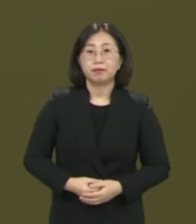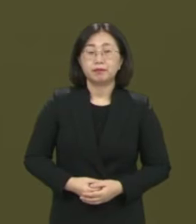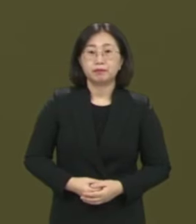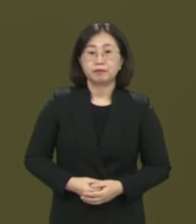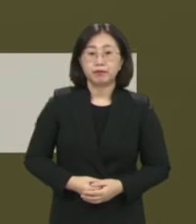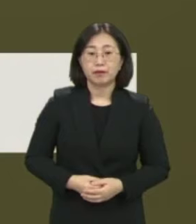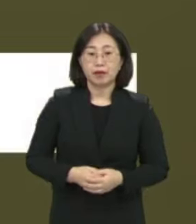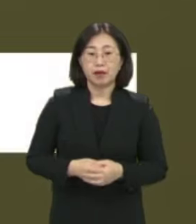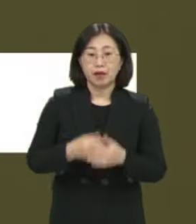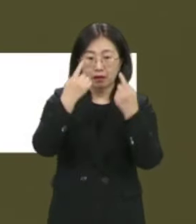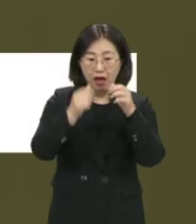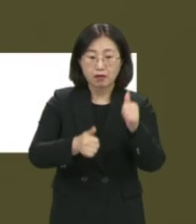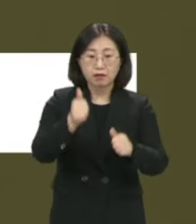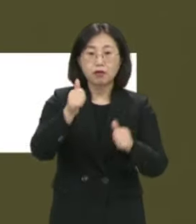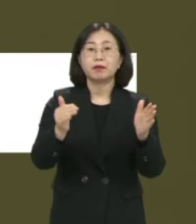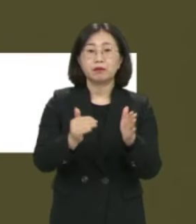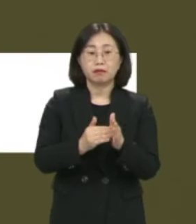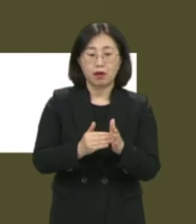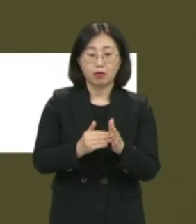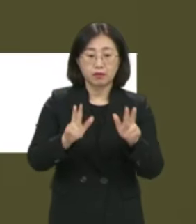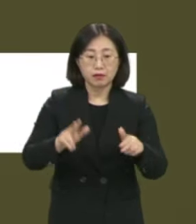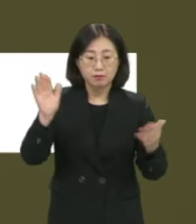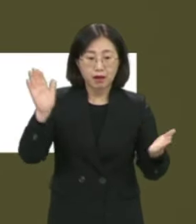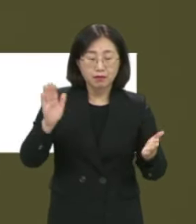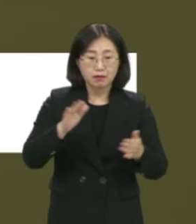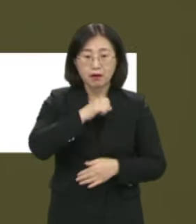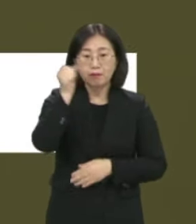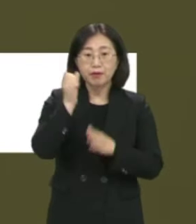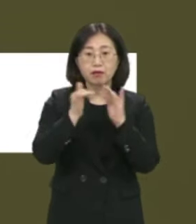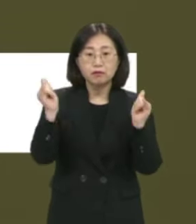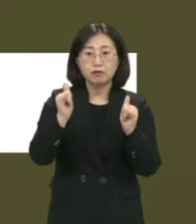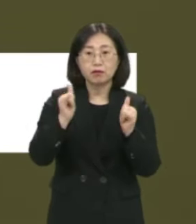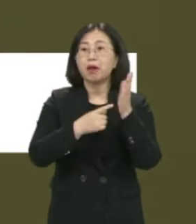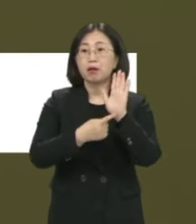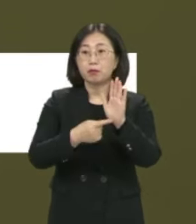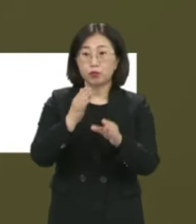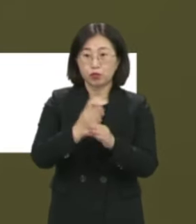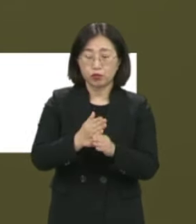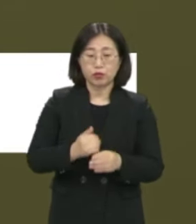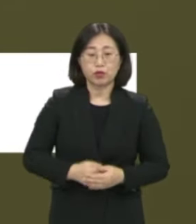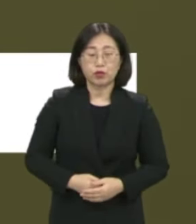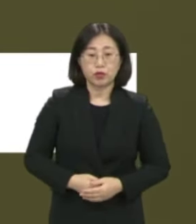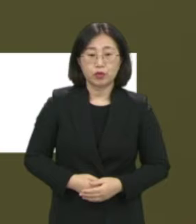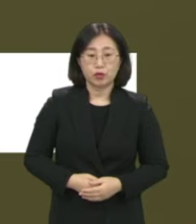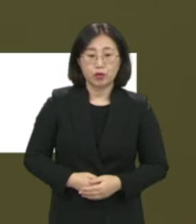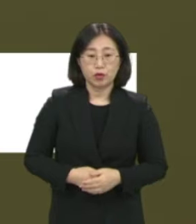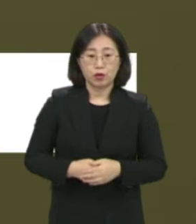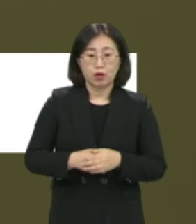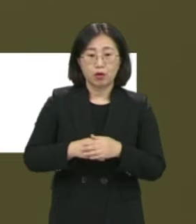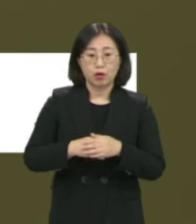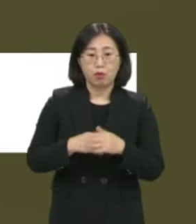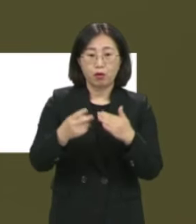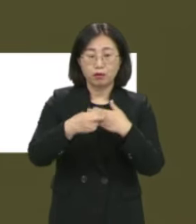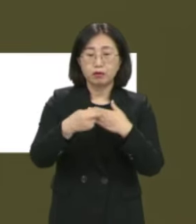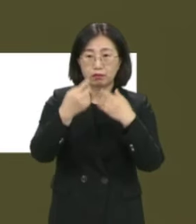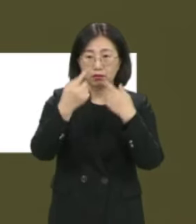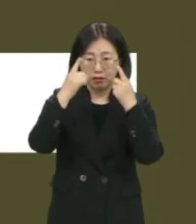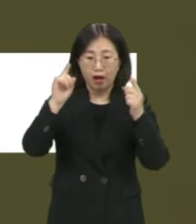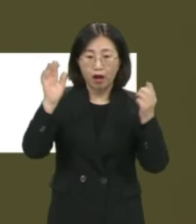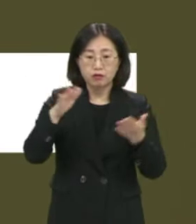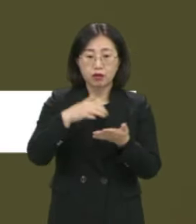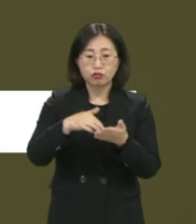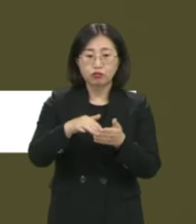수능 시험 쳤고 지금 이제 아이들이 벌써 합격자 발표도 지금 나고 있고요 그래서 이걸 지금 뭐 어 조정하자는